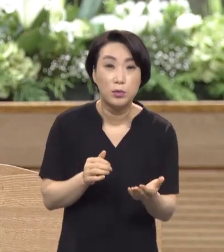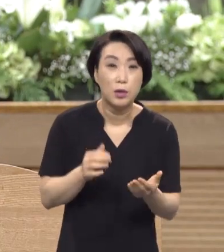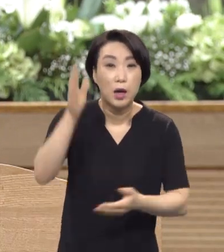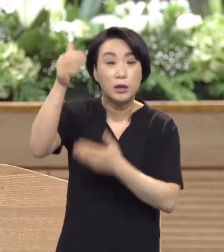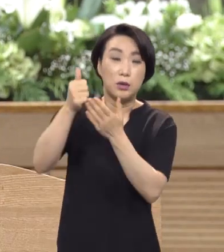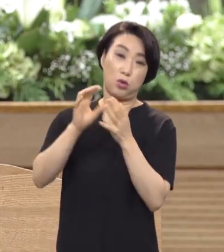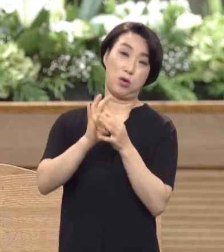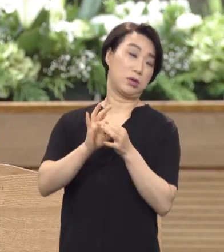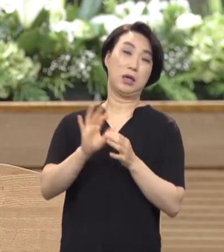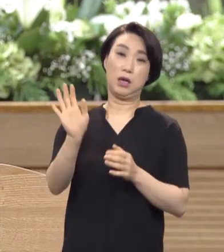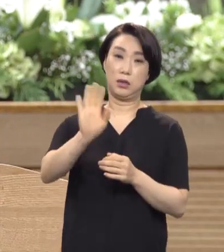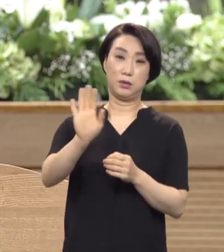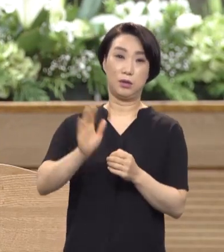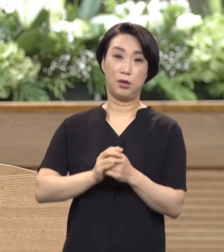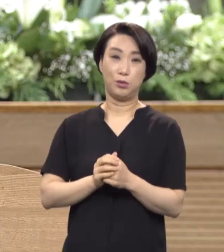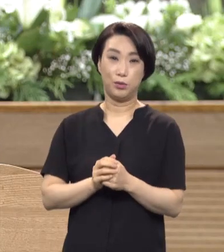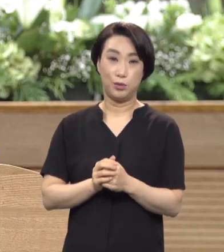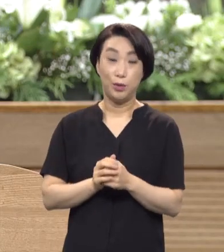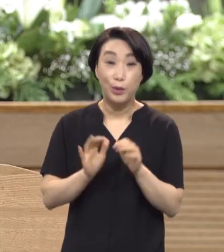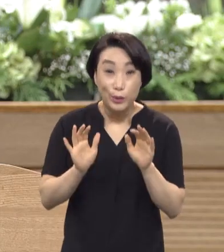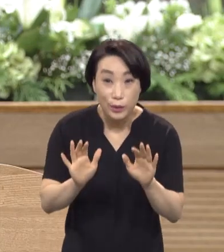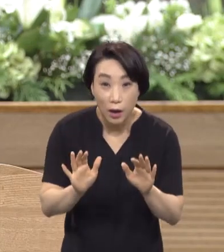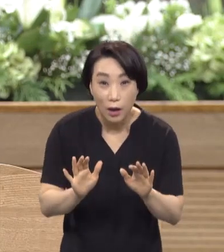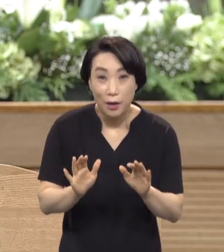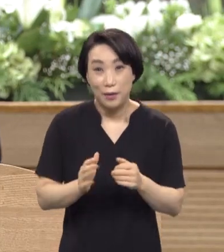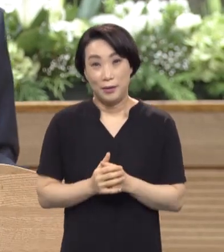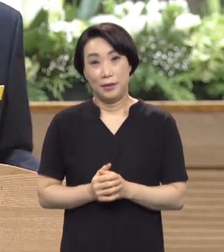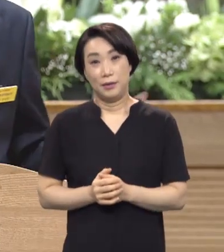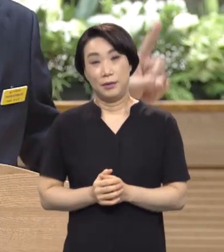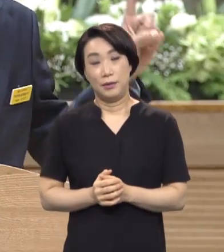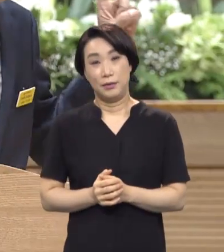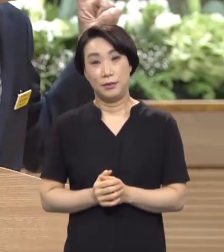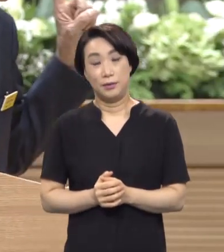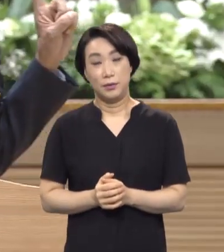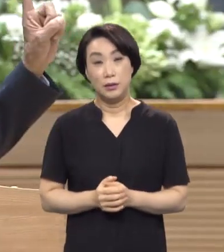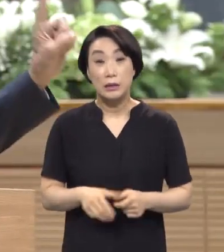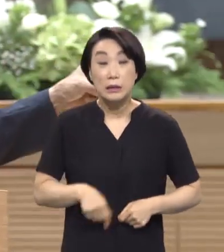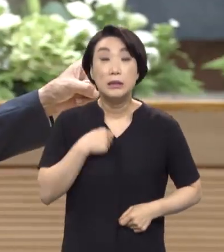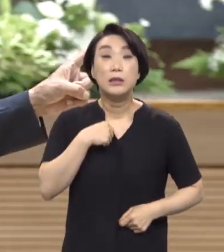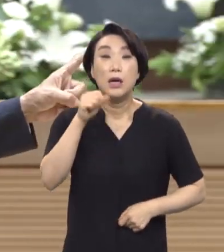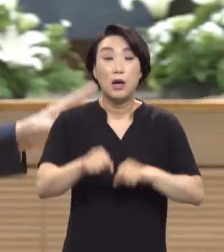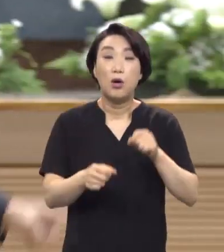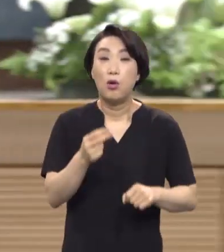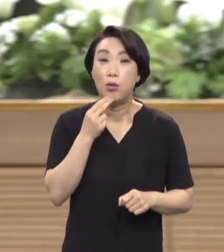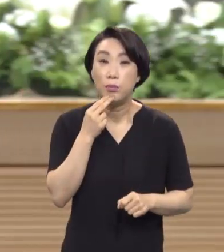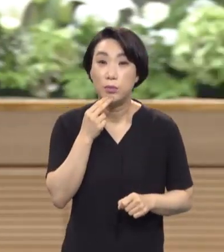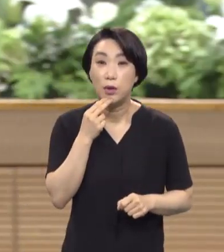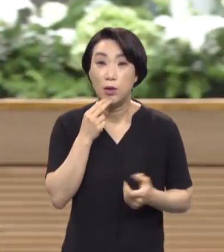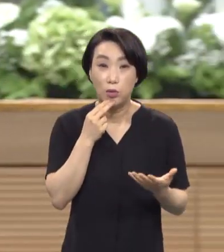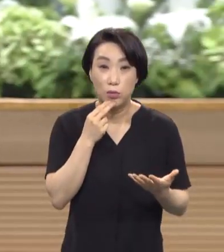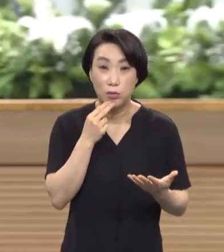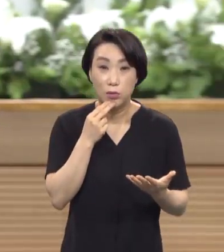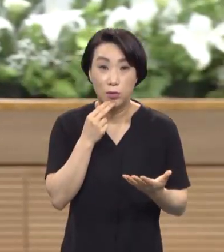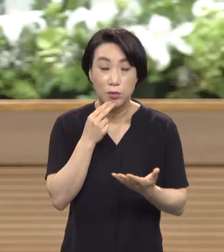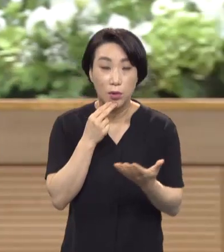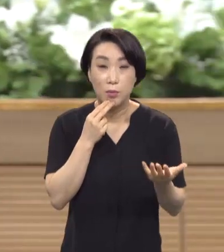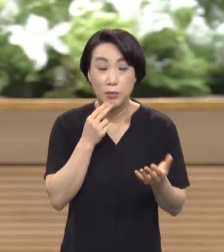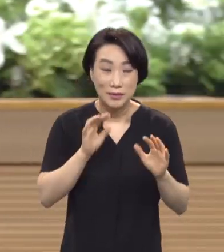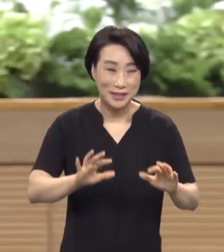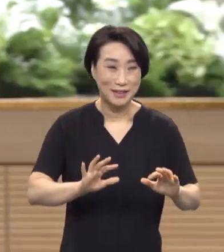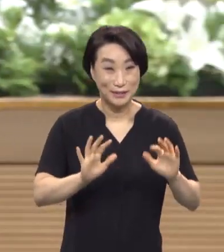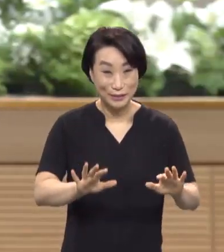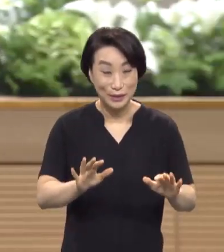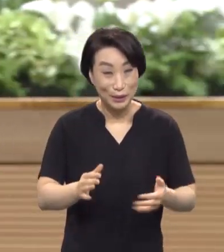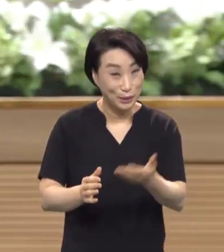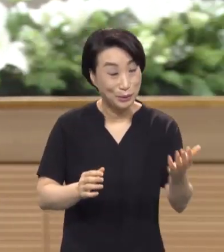하나님께 속하지 않았다. 자, 의의를 행치 않는다. 이